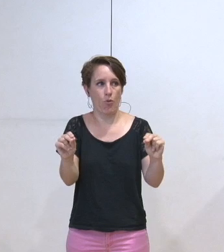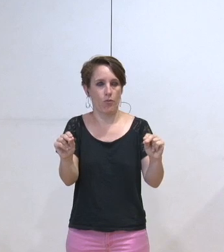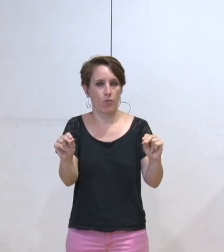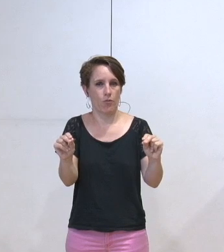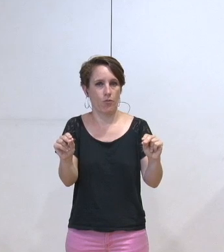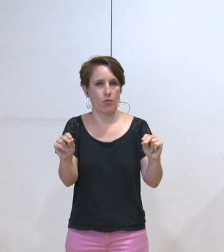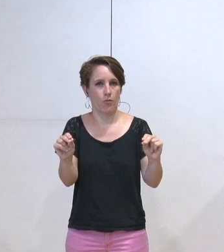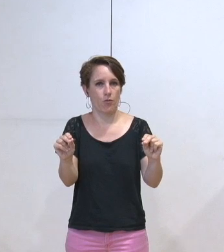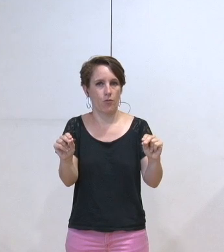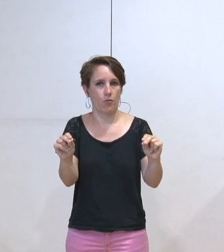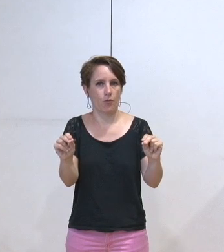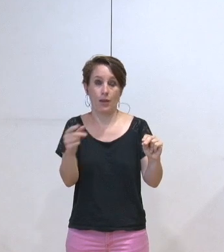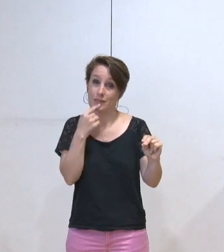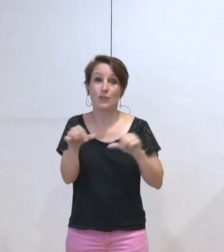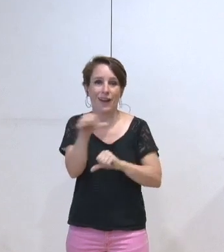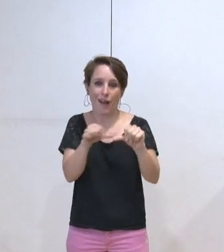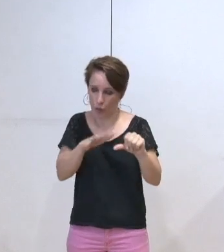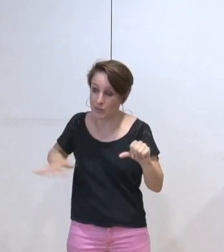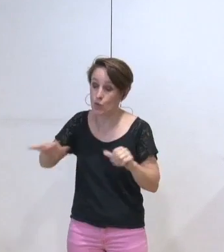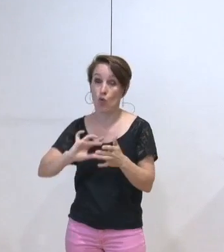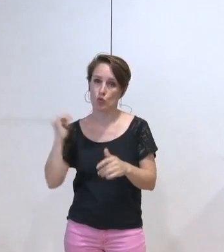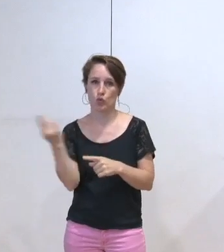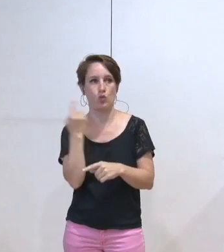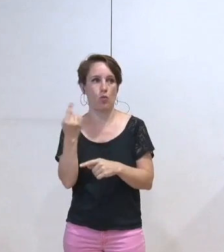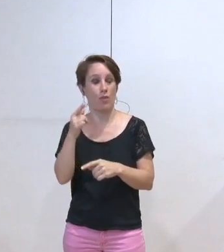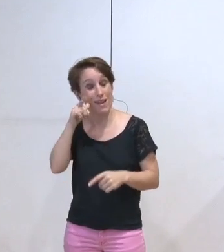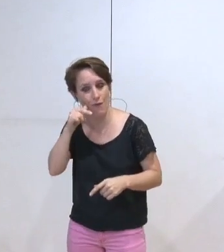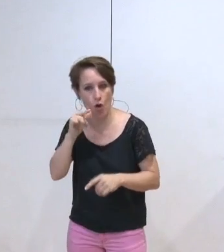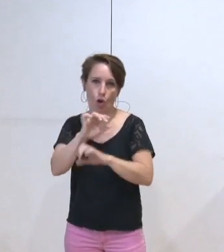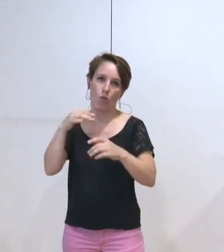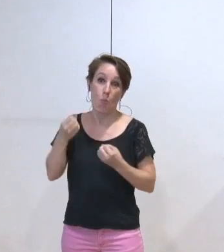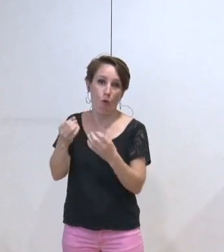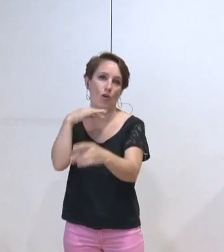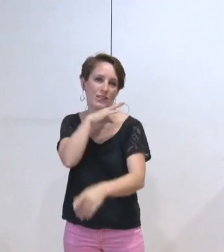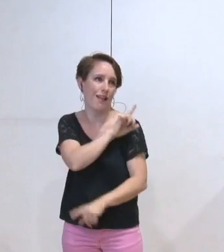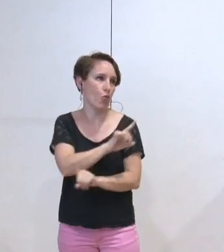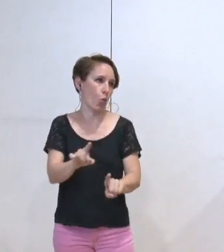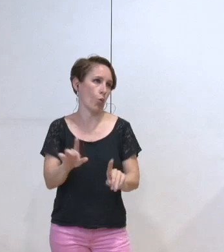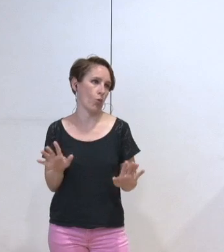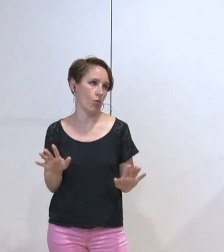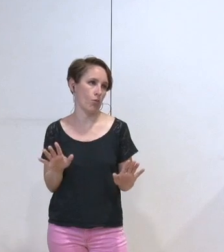d'abord celle qu'on ne salit pas alors maintenant venons-en au fond